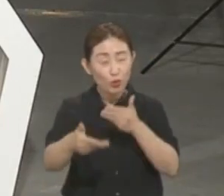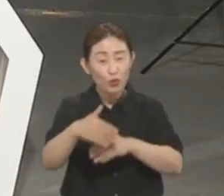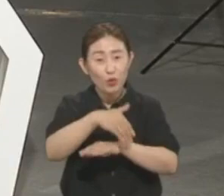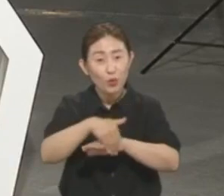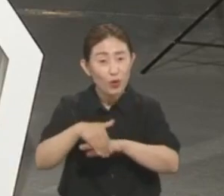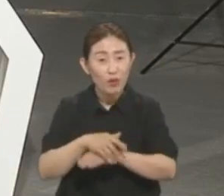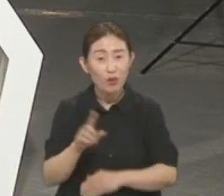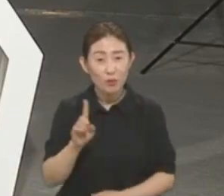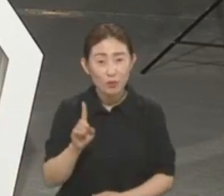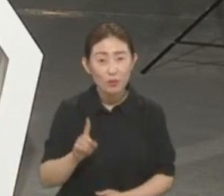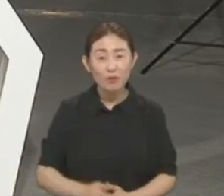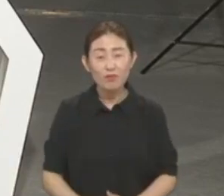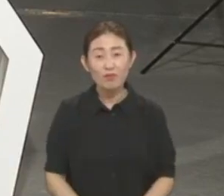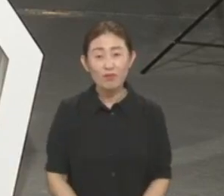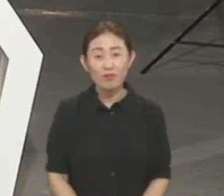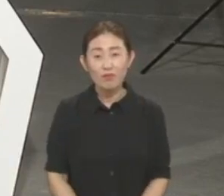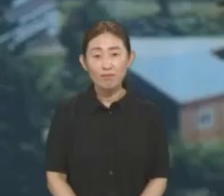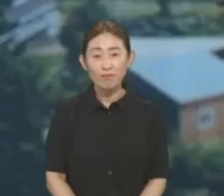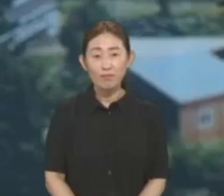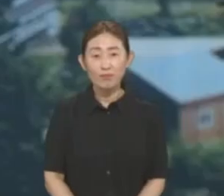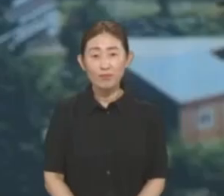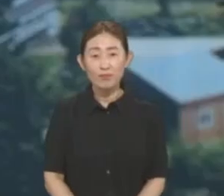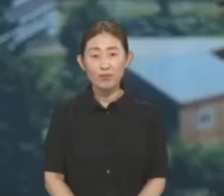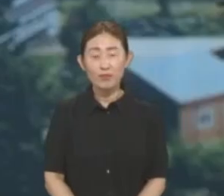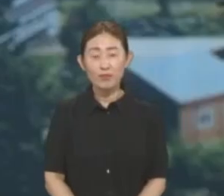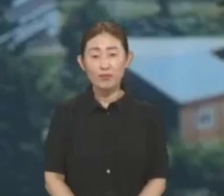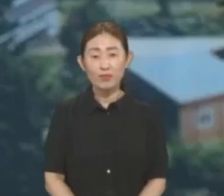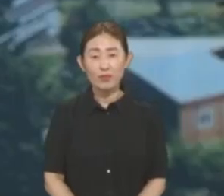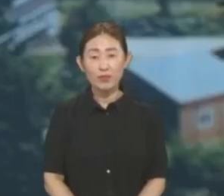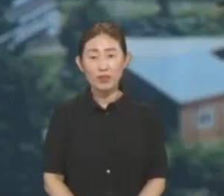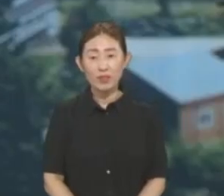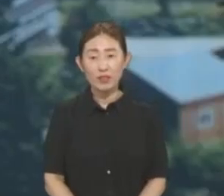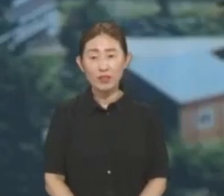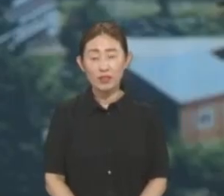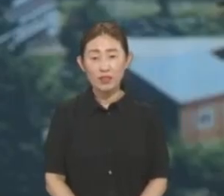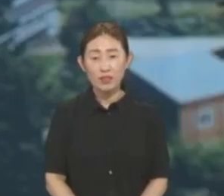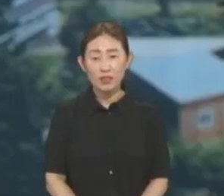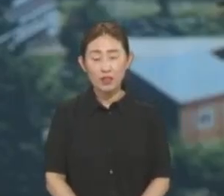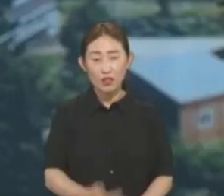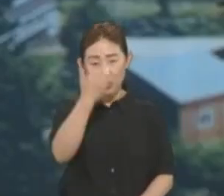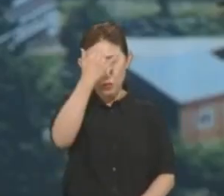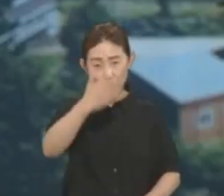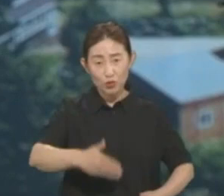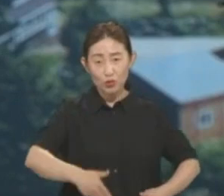소개 부탁드립니다. 우리 태안은 충청남도와